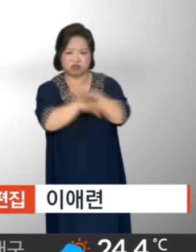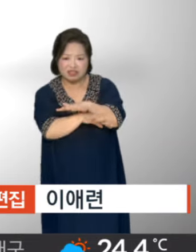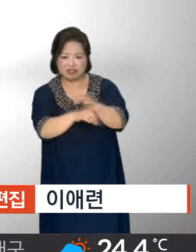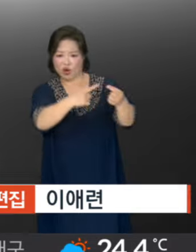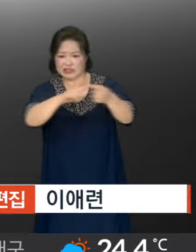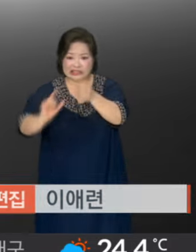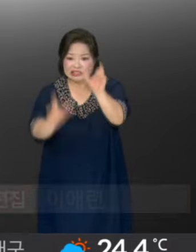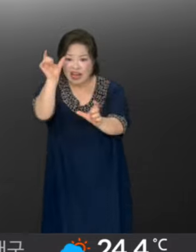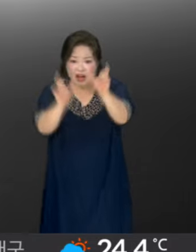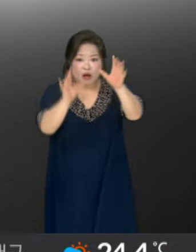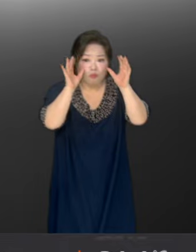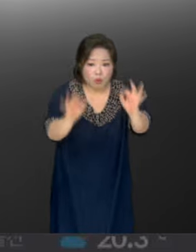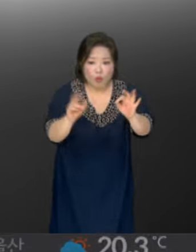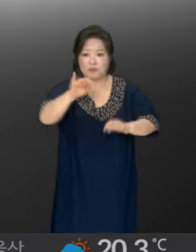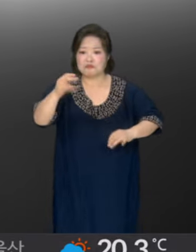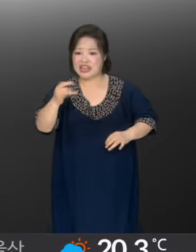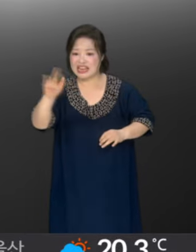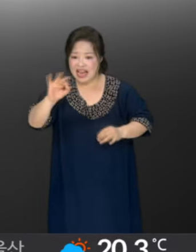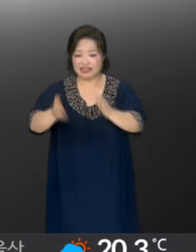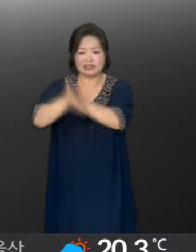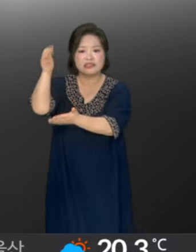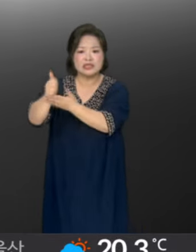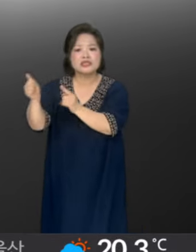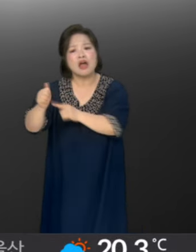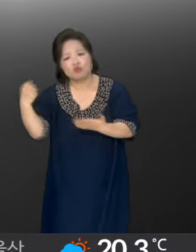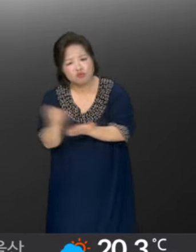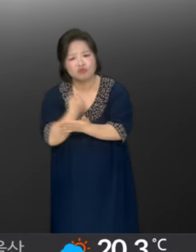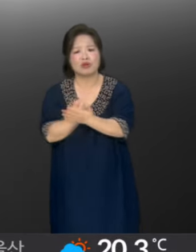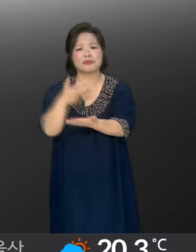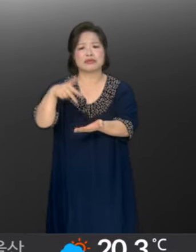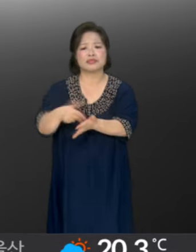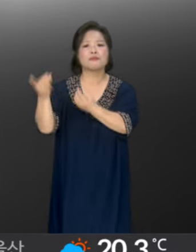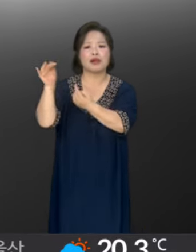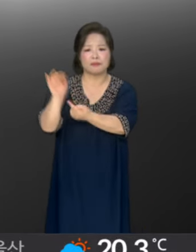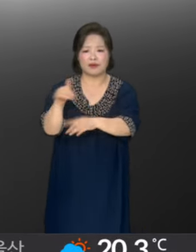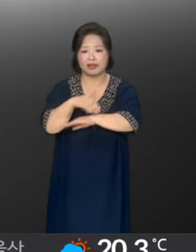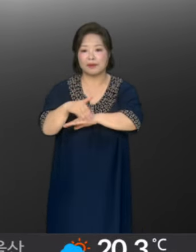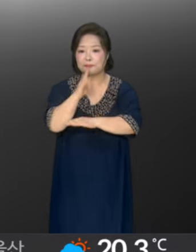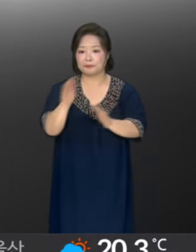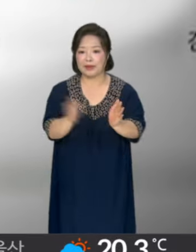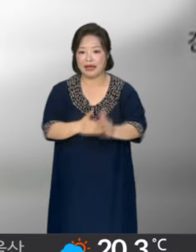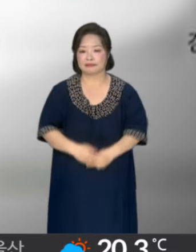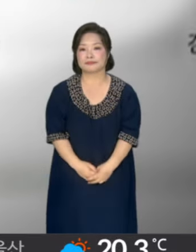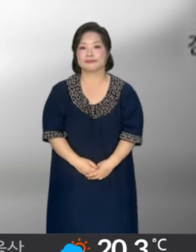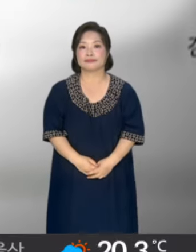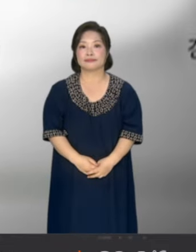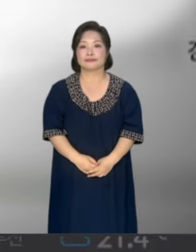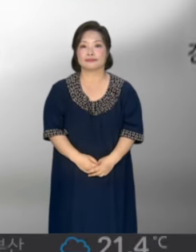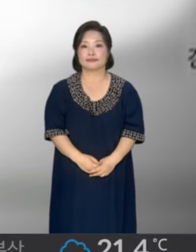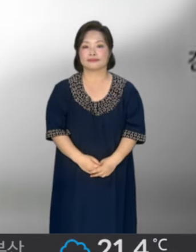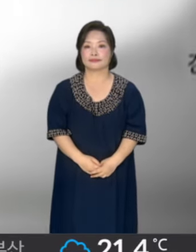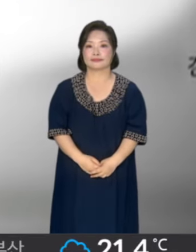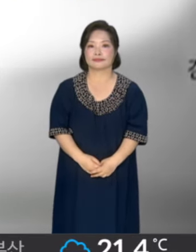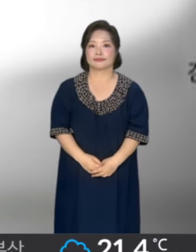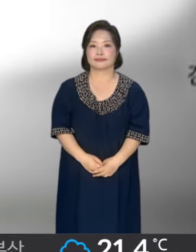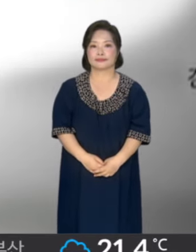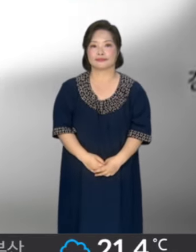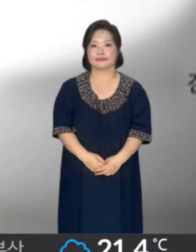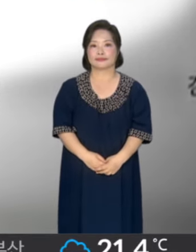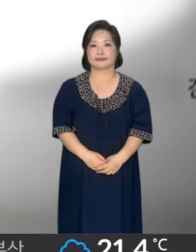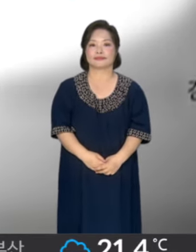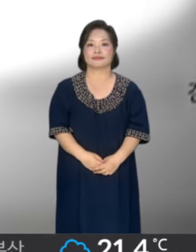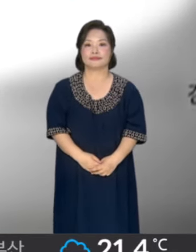올라오자 밀양시는 시장이 유감 입장문을내는 방안을 검토 중입니다 연합뉴스 t 천재상